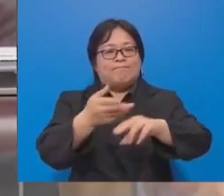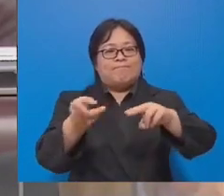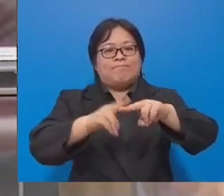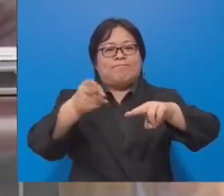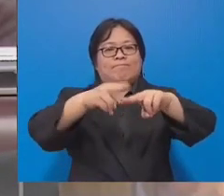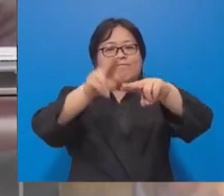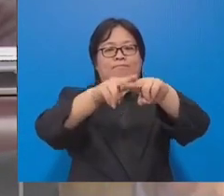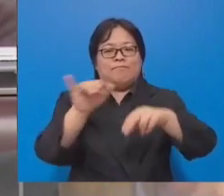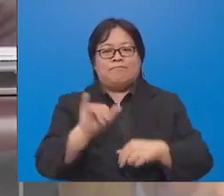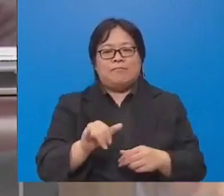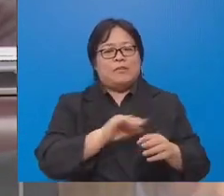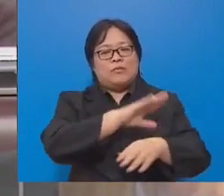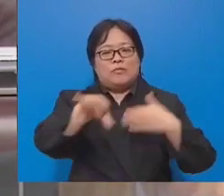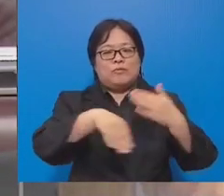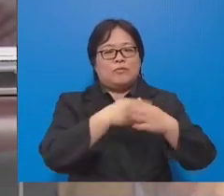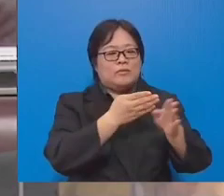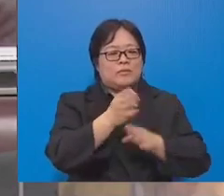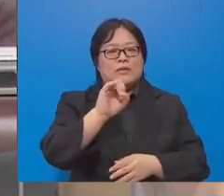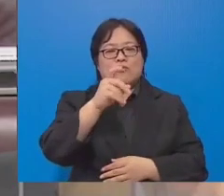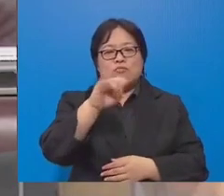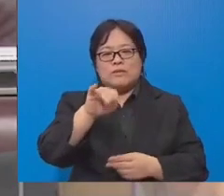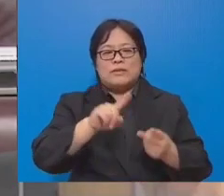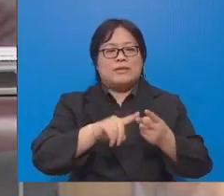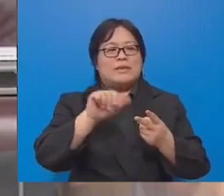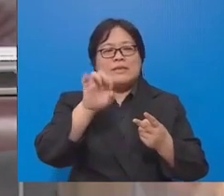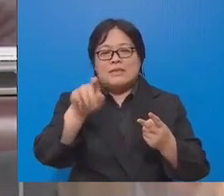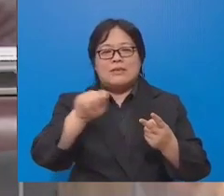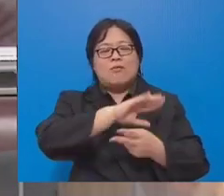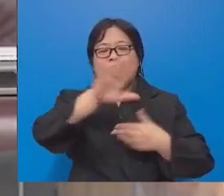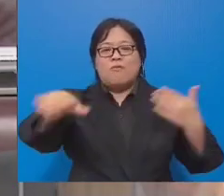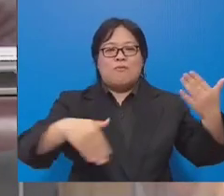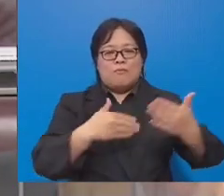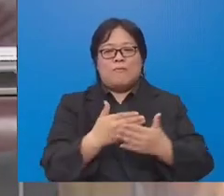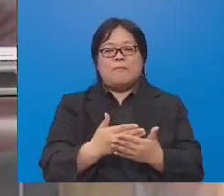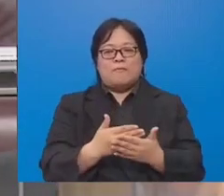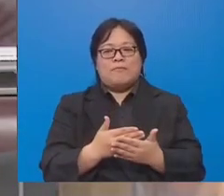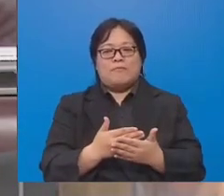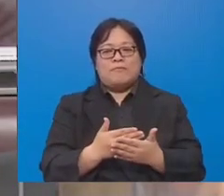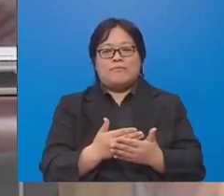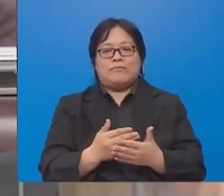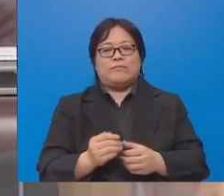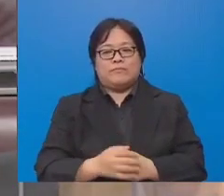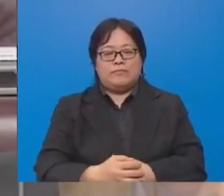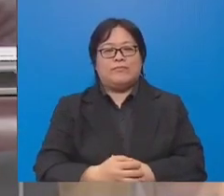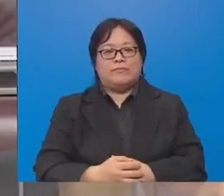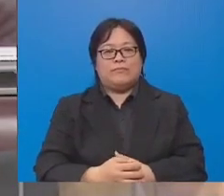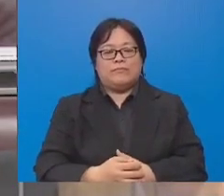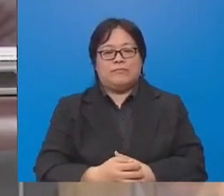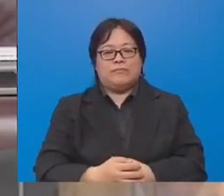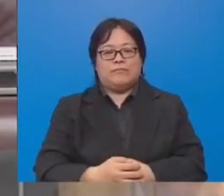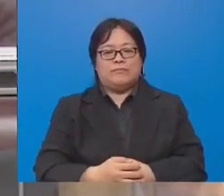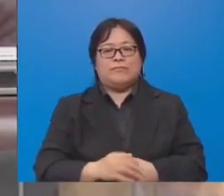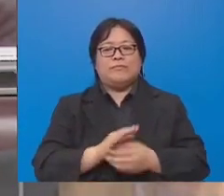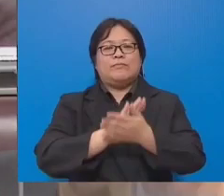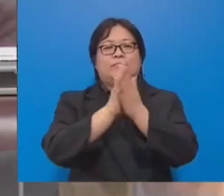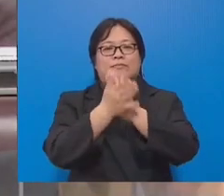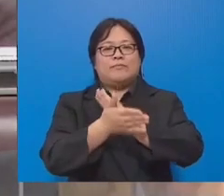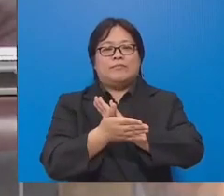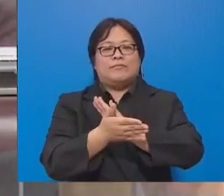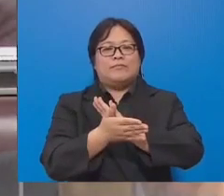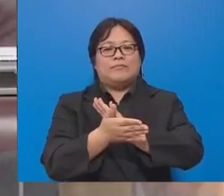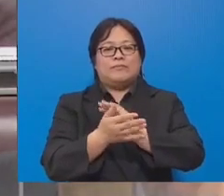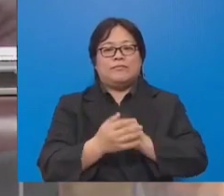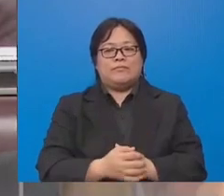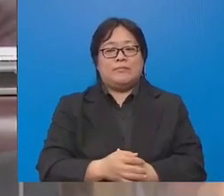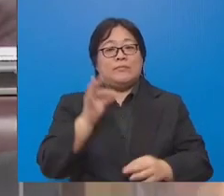semua setelah sweety ST dan semua Seto Seto seperti 5cp konansou semakin panas Hai Jadi